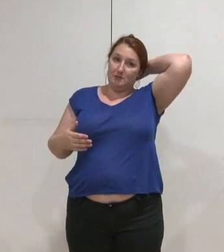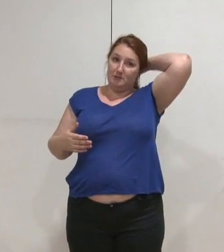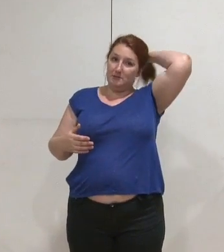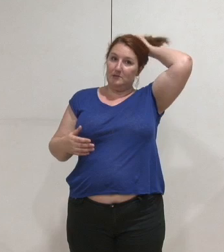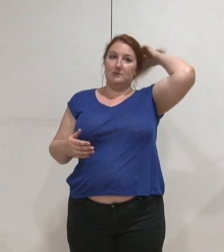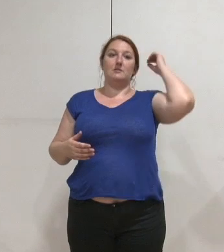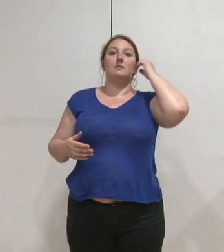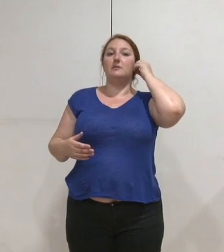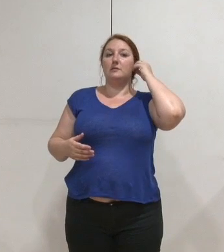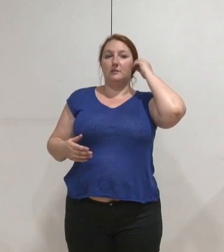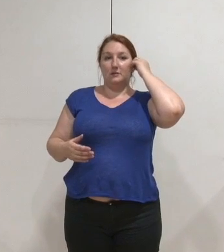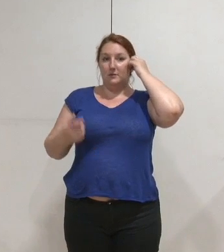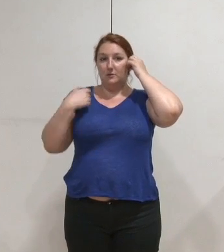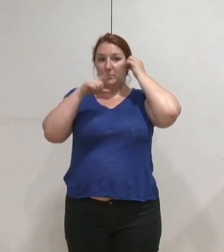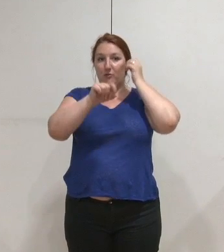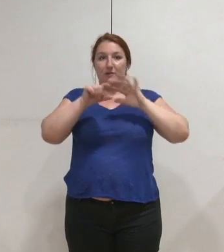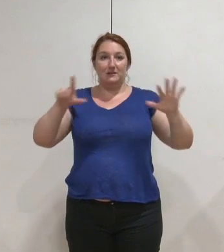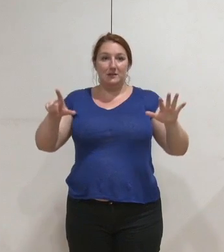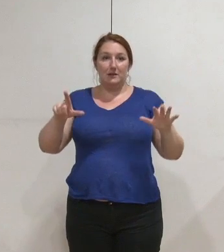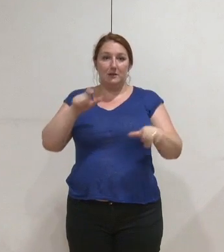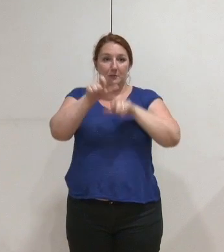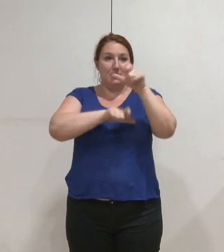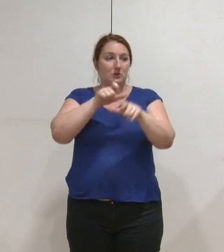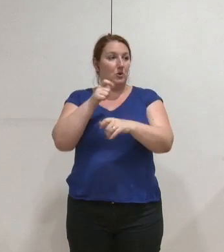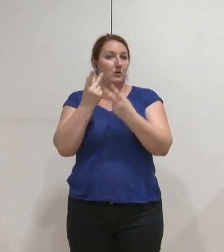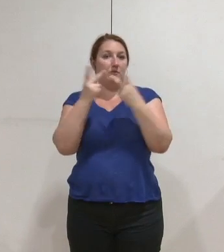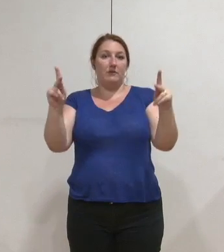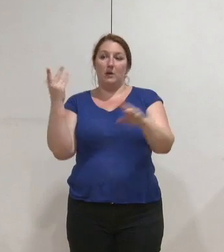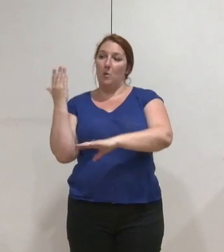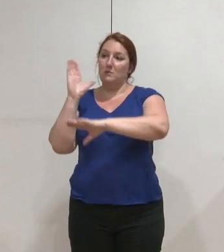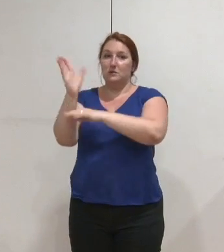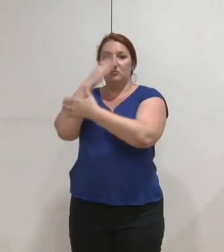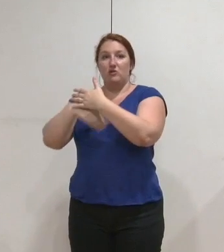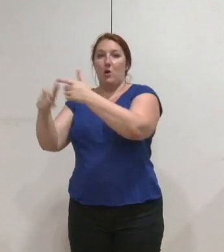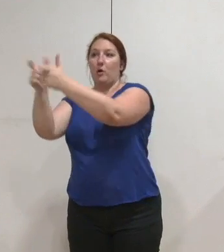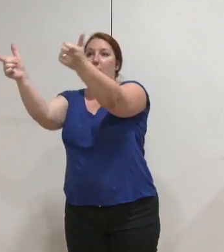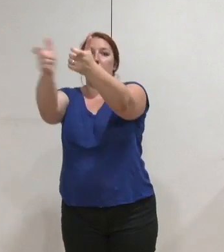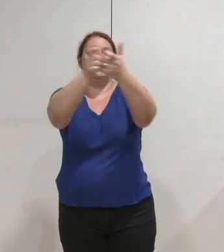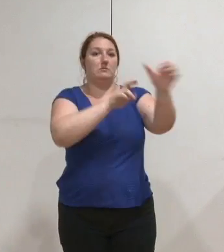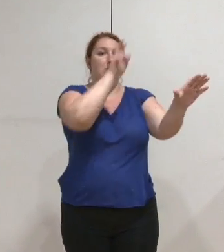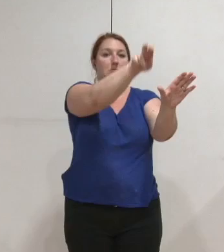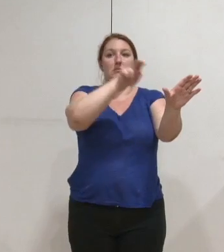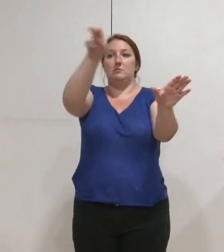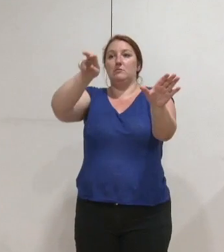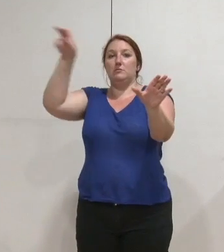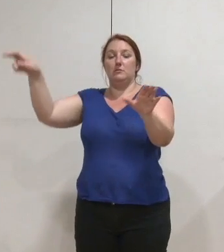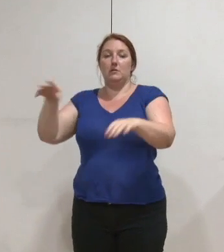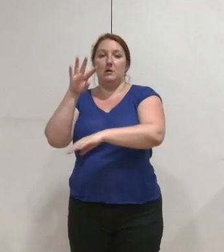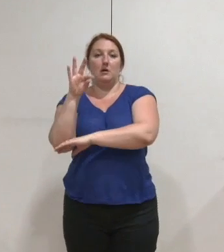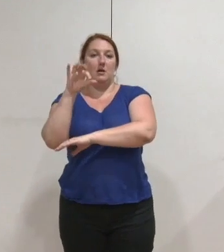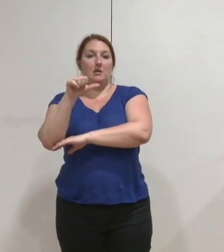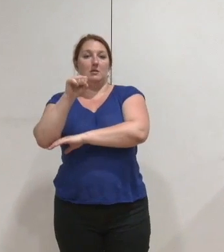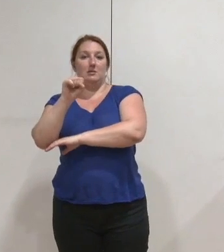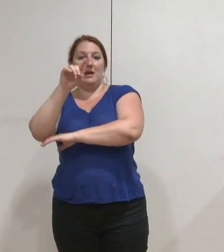délibération 27 désignation des représentants de la ville auprès de différents organismes là il s'agit de